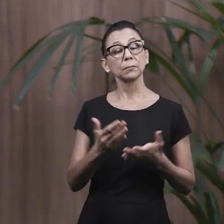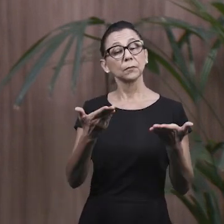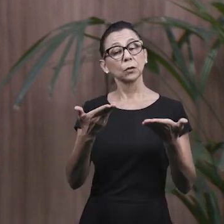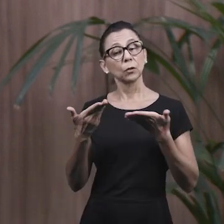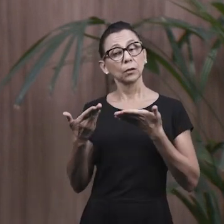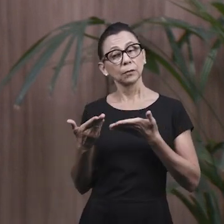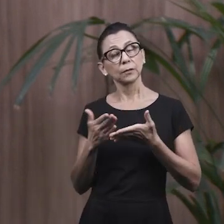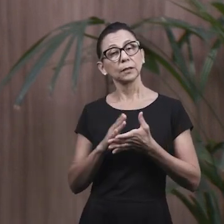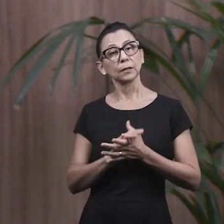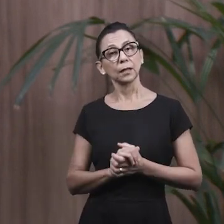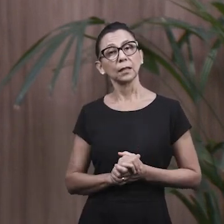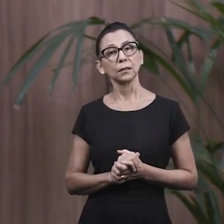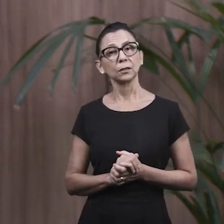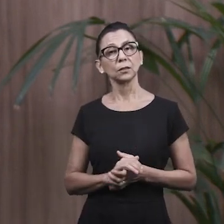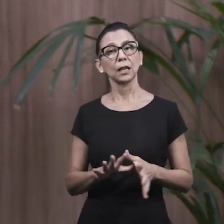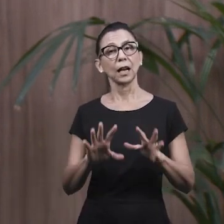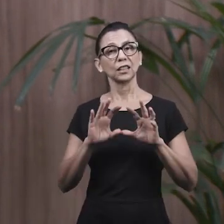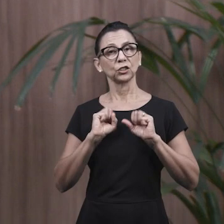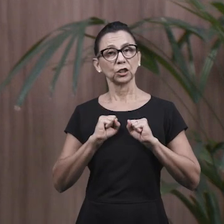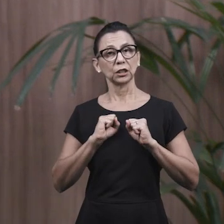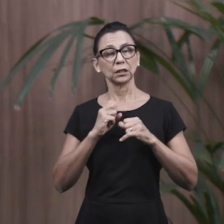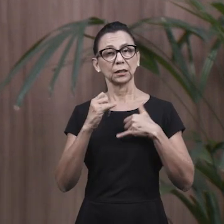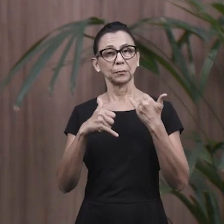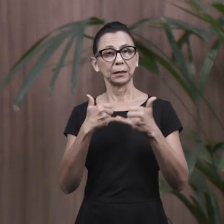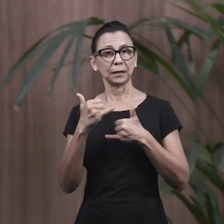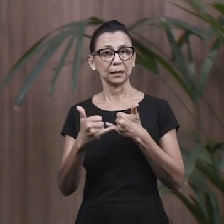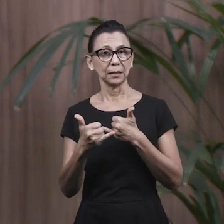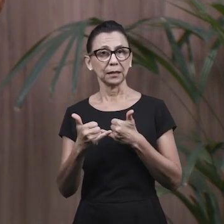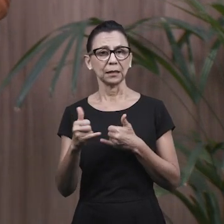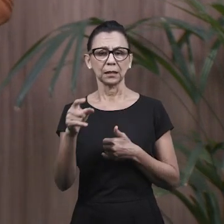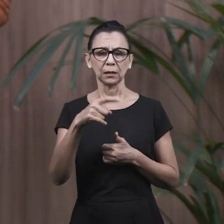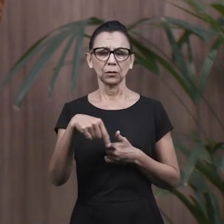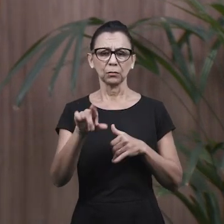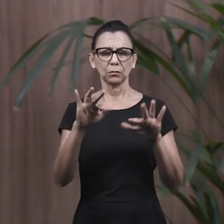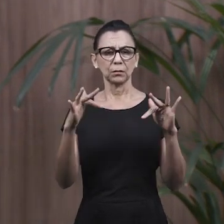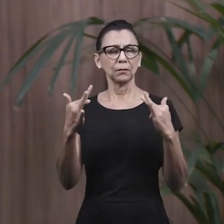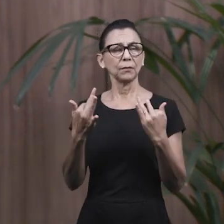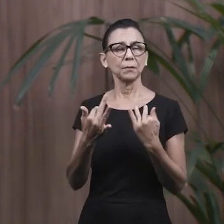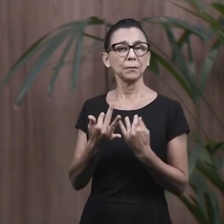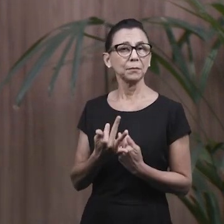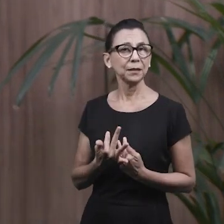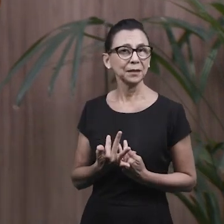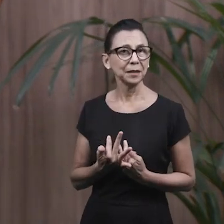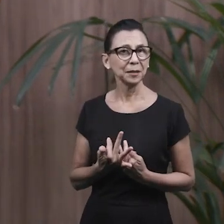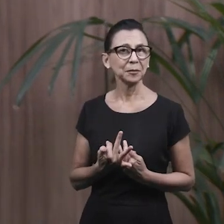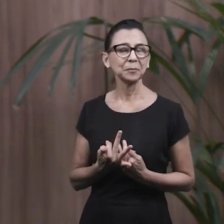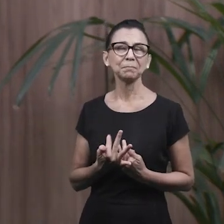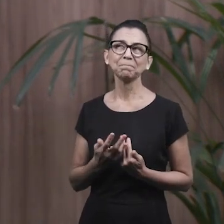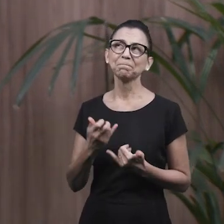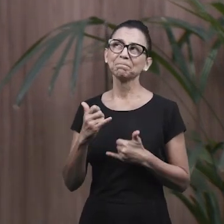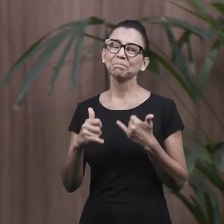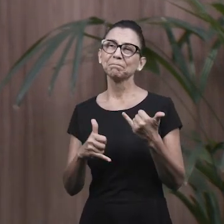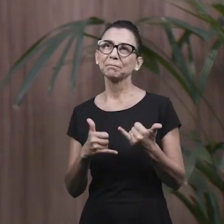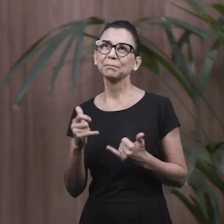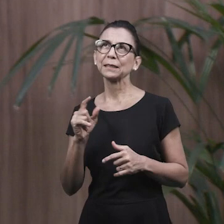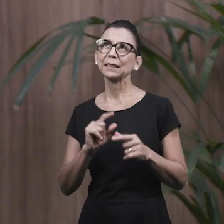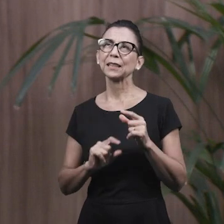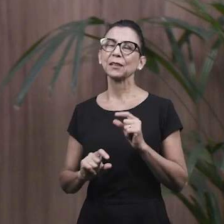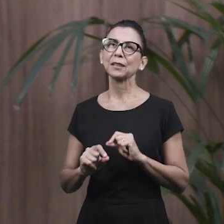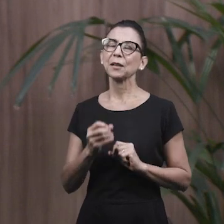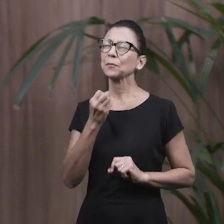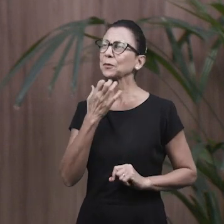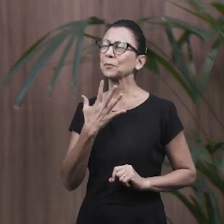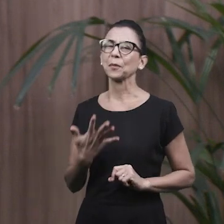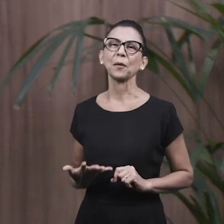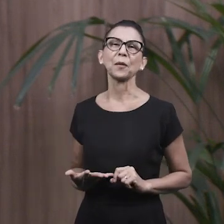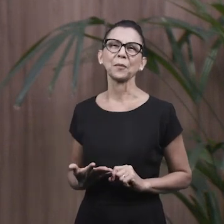utilisés pour toute la famille, en assumant jouer comme une posture devant la vie. Vous avez